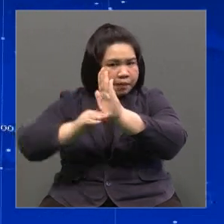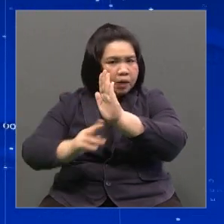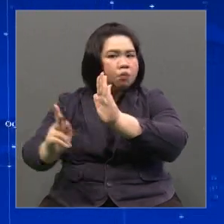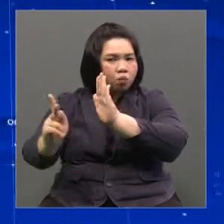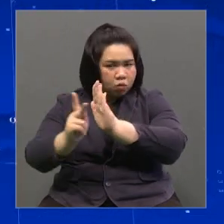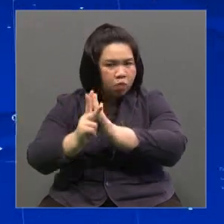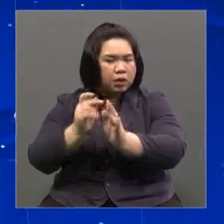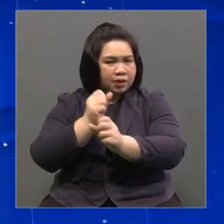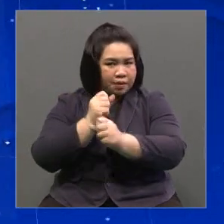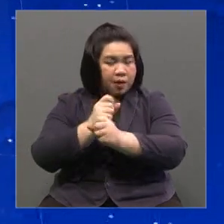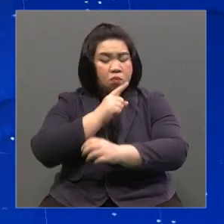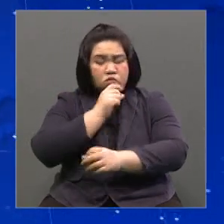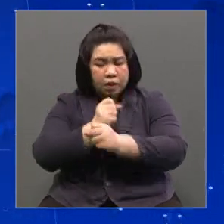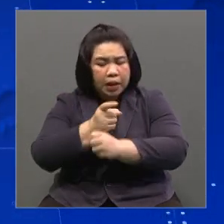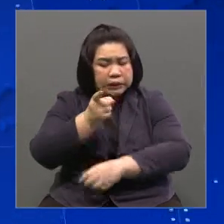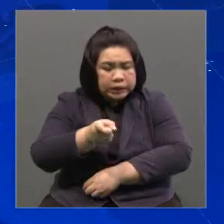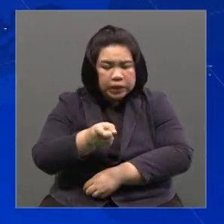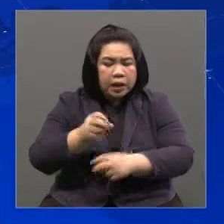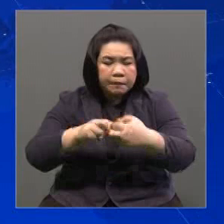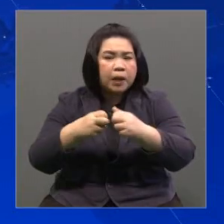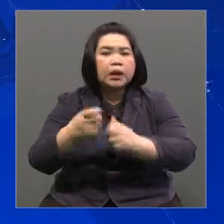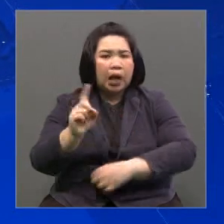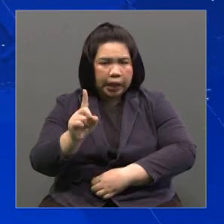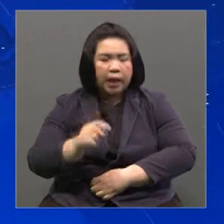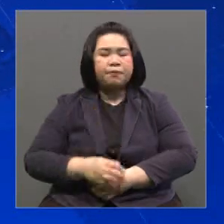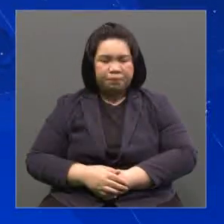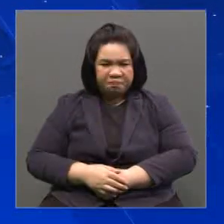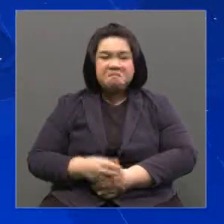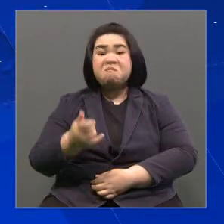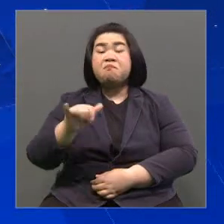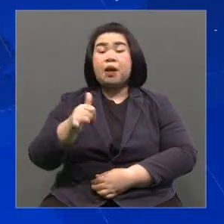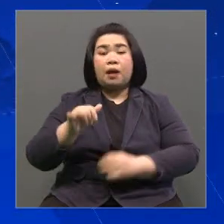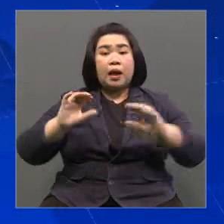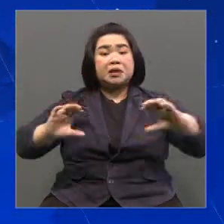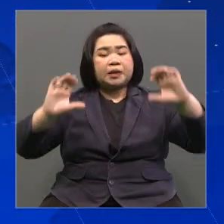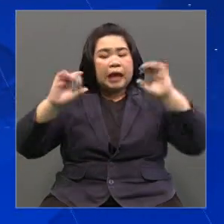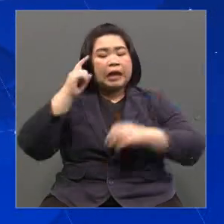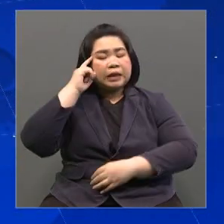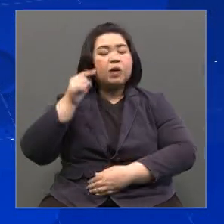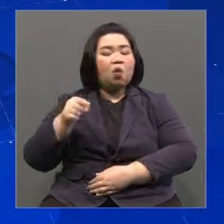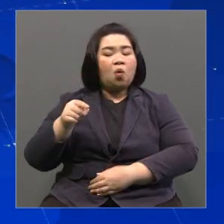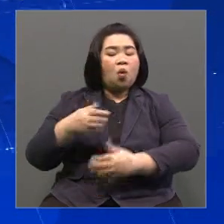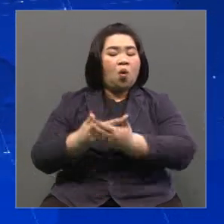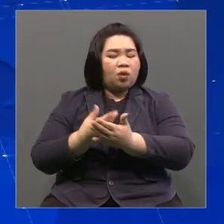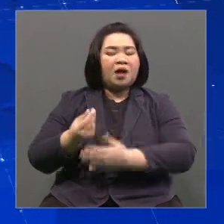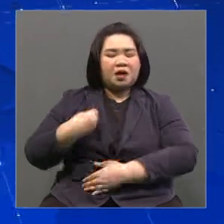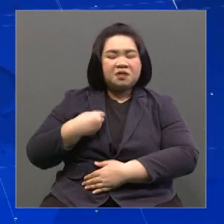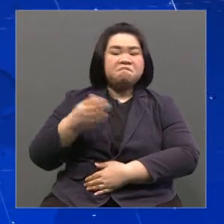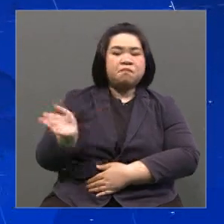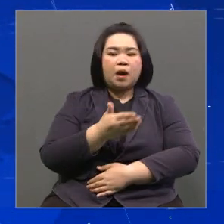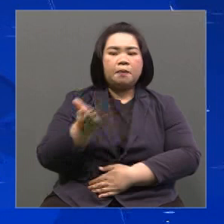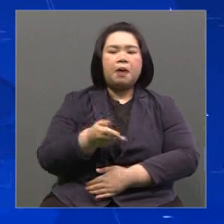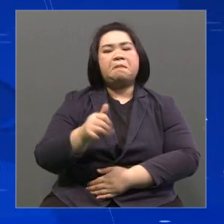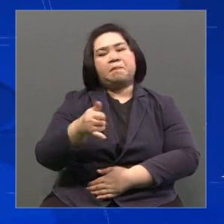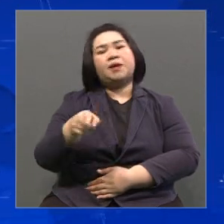ไม่สอดคล้องในการปฏิบัติงานจริงเปิดช่องว่างให้ข้าราชการบางคนค่ะใช้เป็นเครื่องมือรับผลประโยชน์จากประชาชน